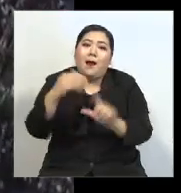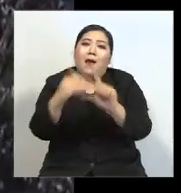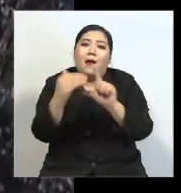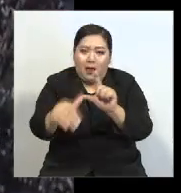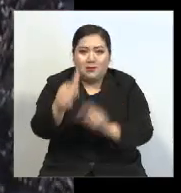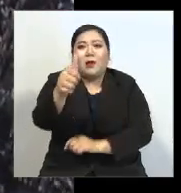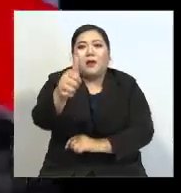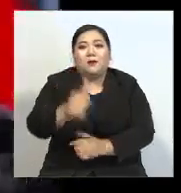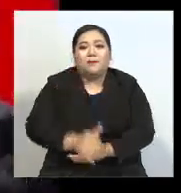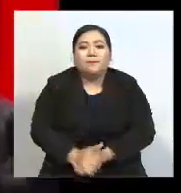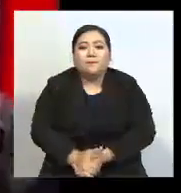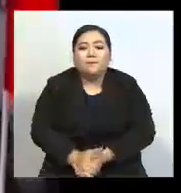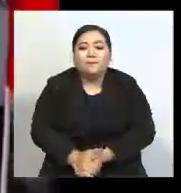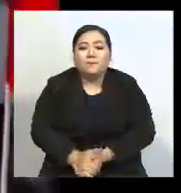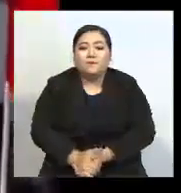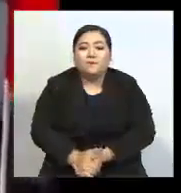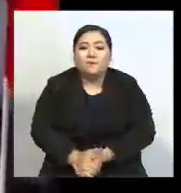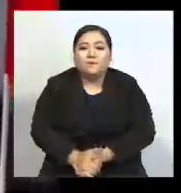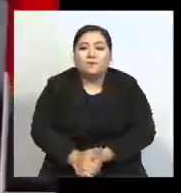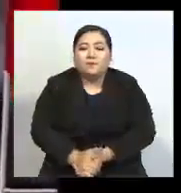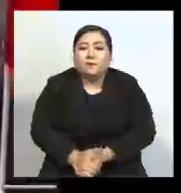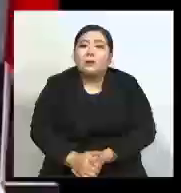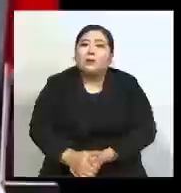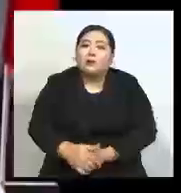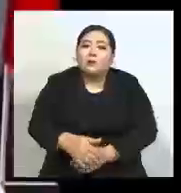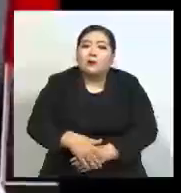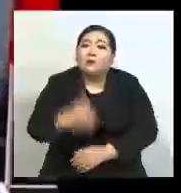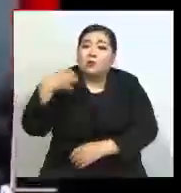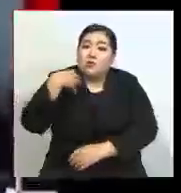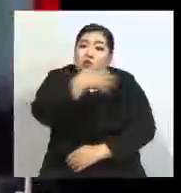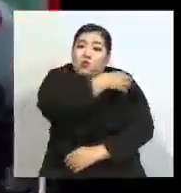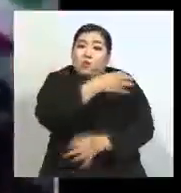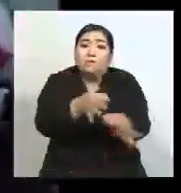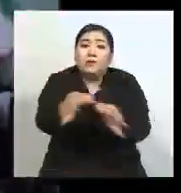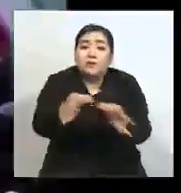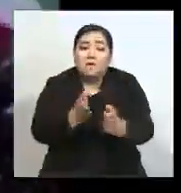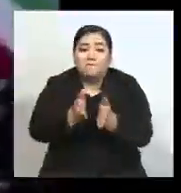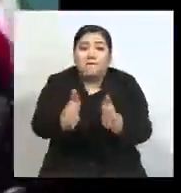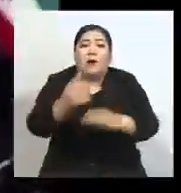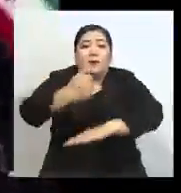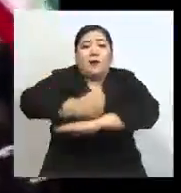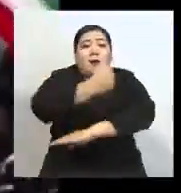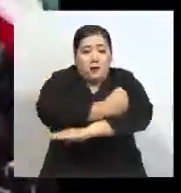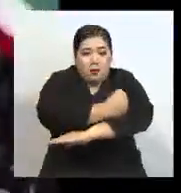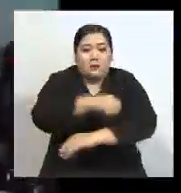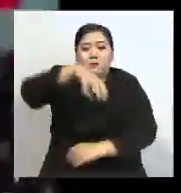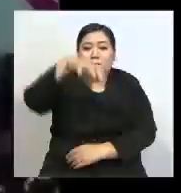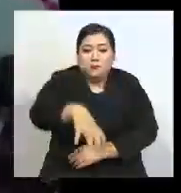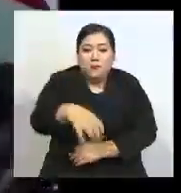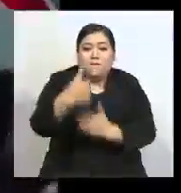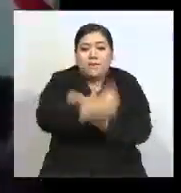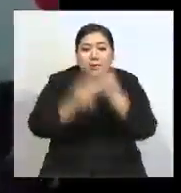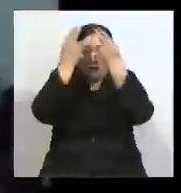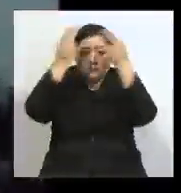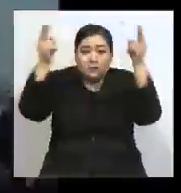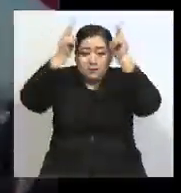ะคะขณะที่นาวาตรีวิทวัฒน์กู้ประเสริฐอัครราชทูตที่ปรึกษาฝ่ายแรงงานสำนักงานแรงงานในประเทศซาอุดิอ